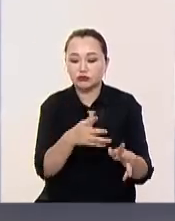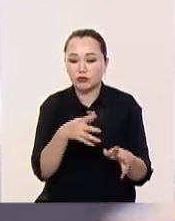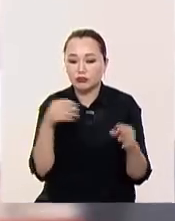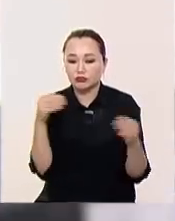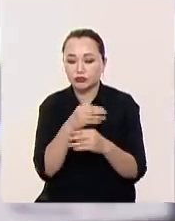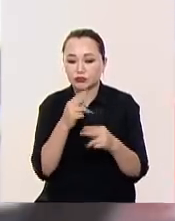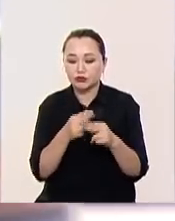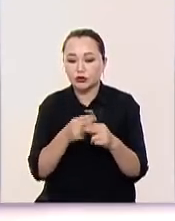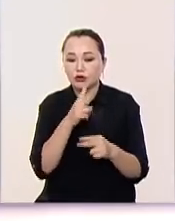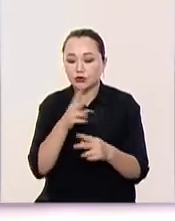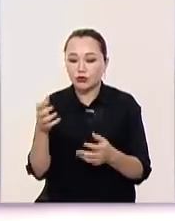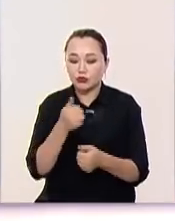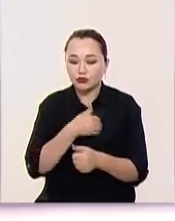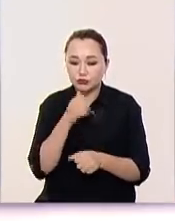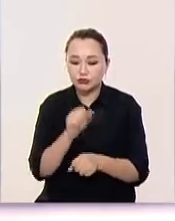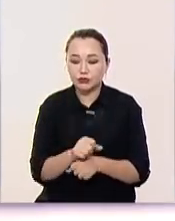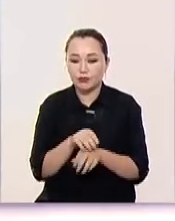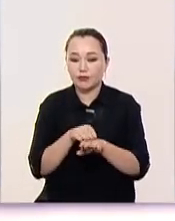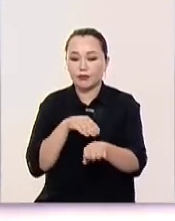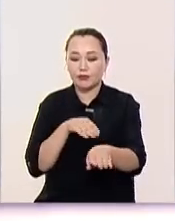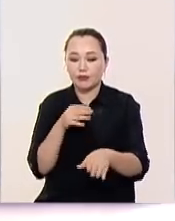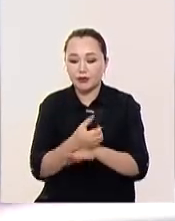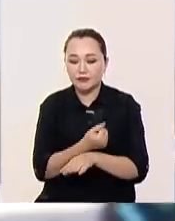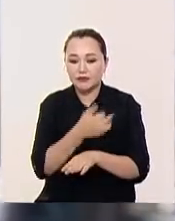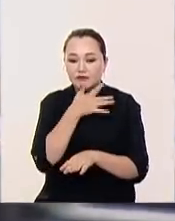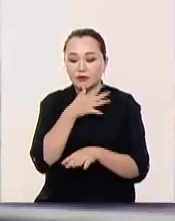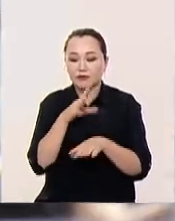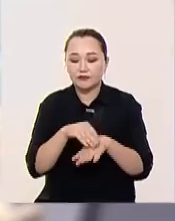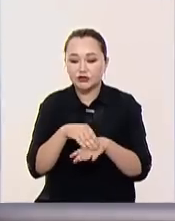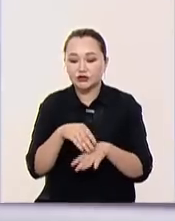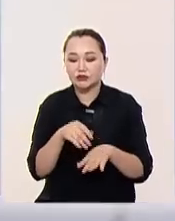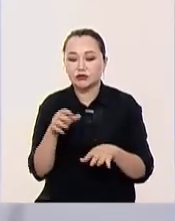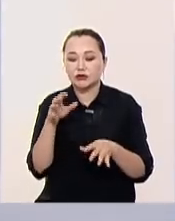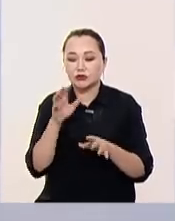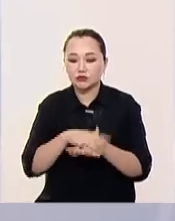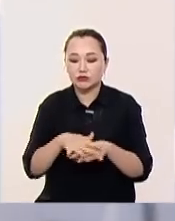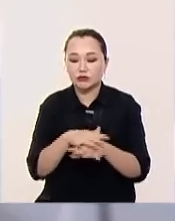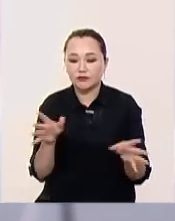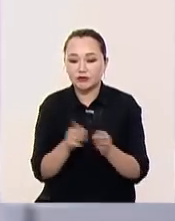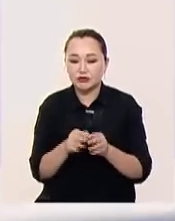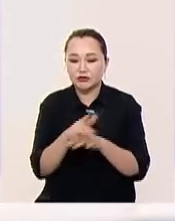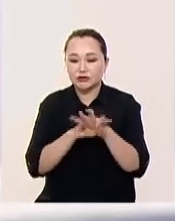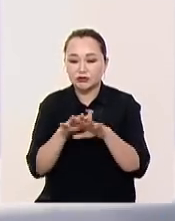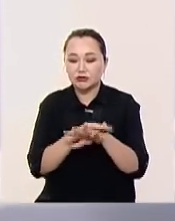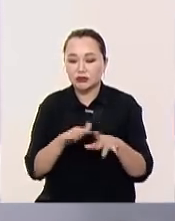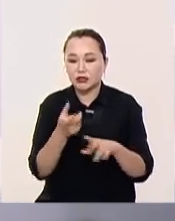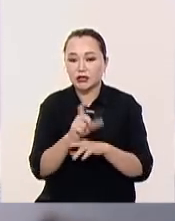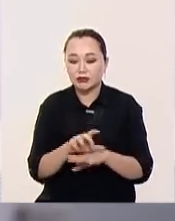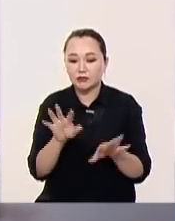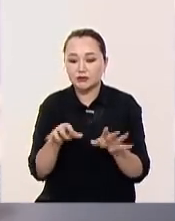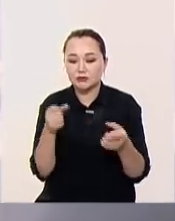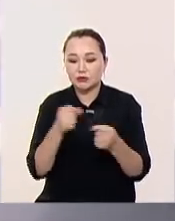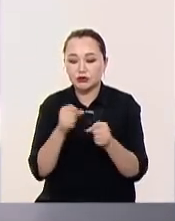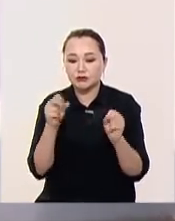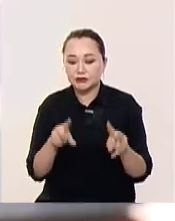ала кетем дейтіндер тоқтап, көлік кептелісі пайда болады. Кешкі уақытта көліктермен халық қоса шулайтын бұл жолдағы мәселені көліктерге